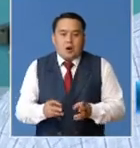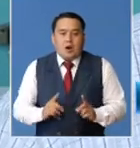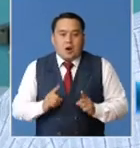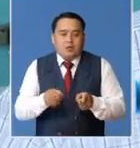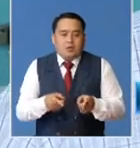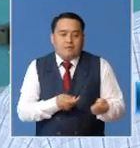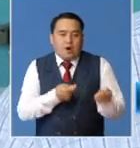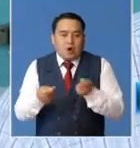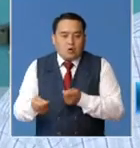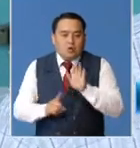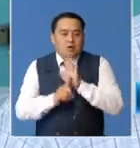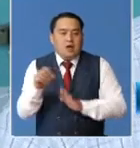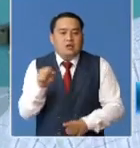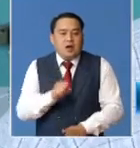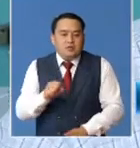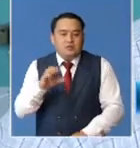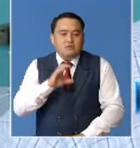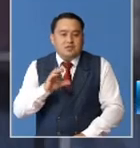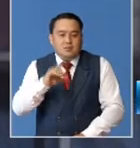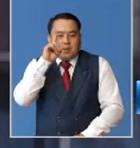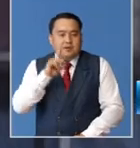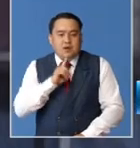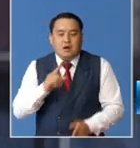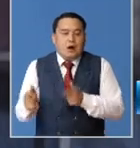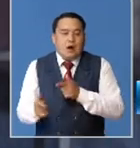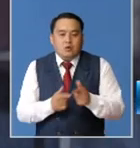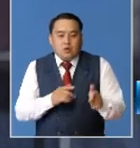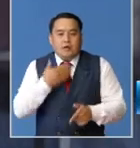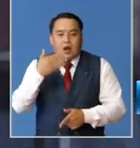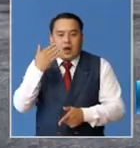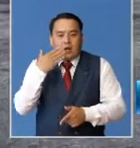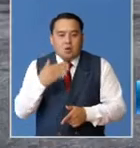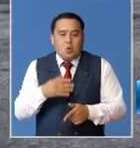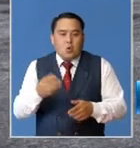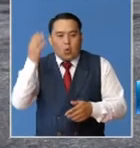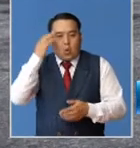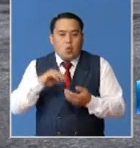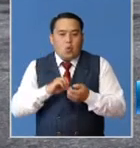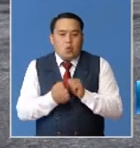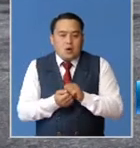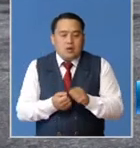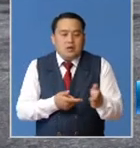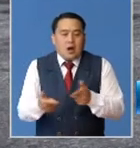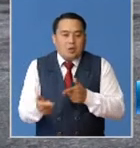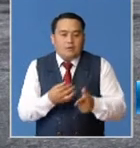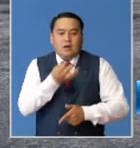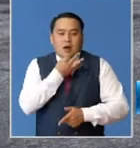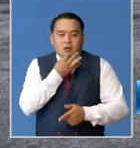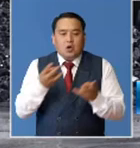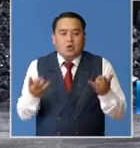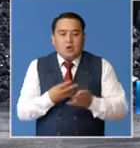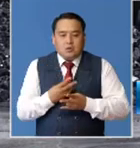на зимний период у нас начнется в августе-сентябре месяце. Готовить летом не только сани, но и уголь просят ответственные лица жителей области